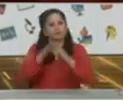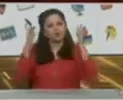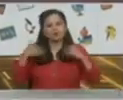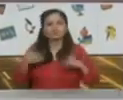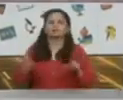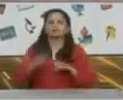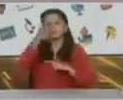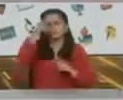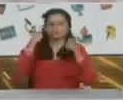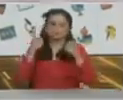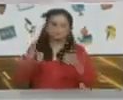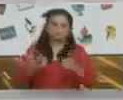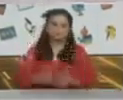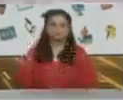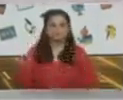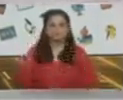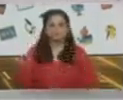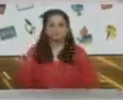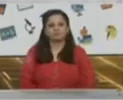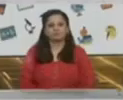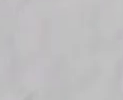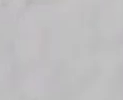शुभकामनाएं।